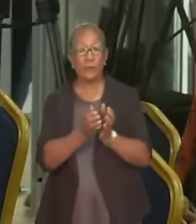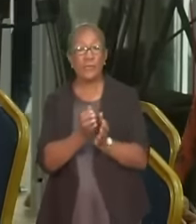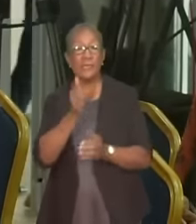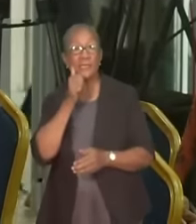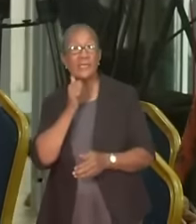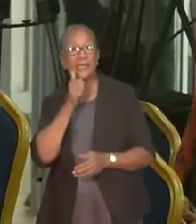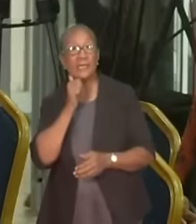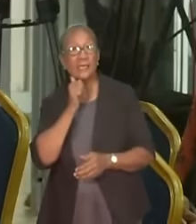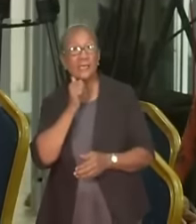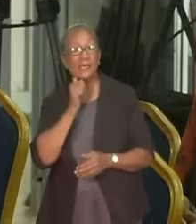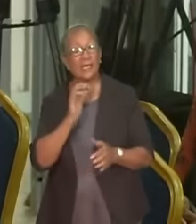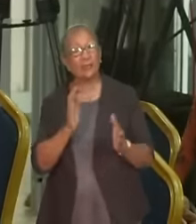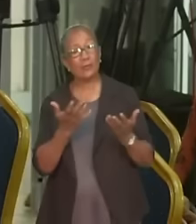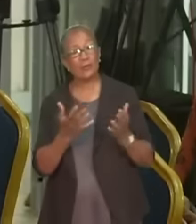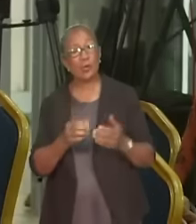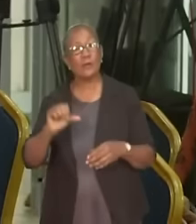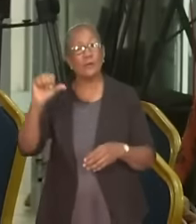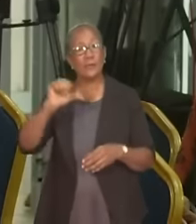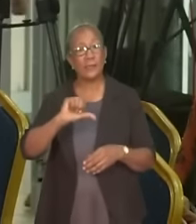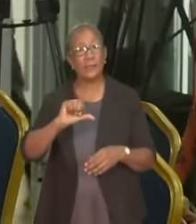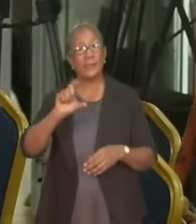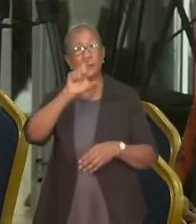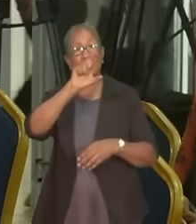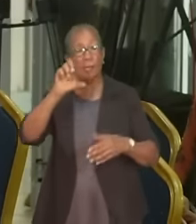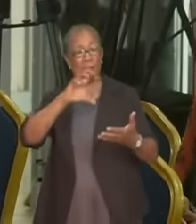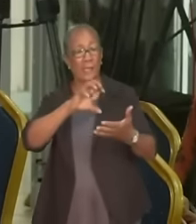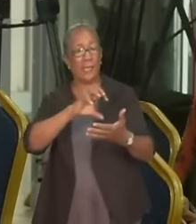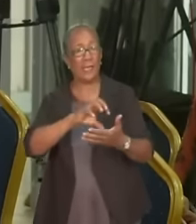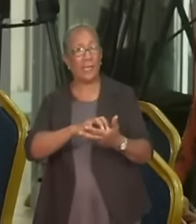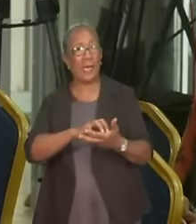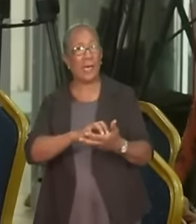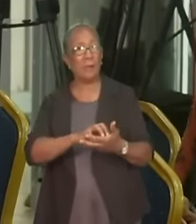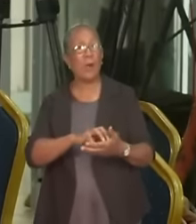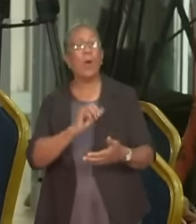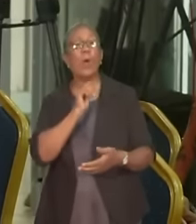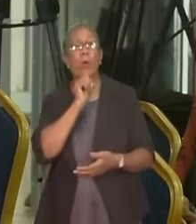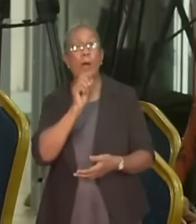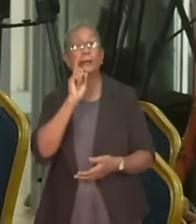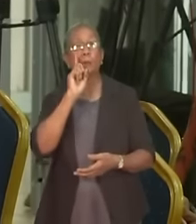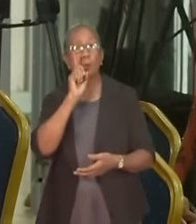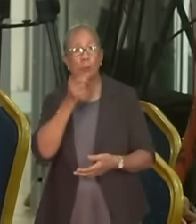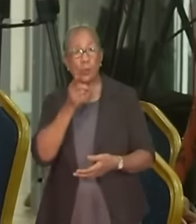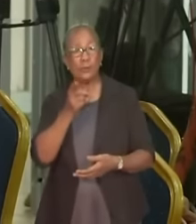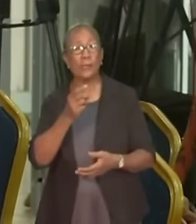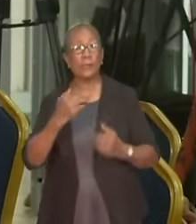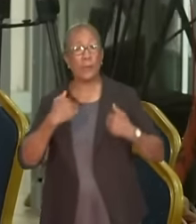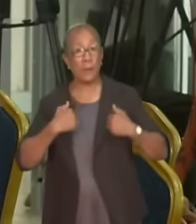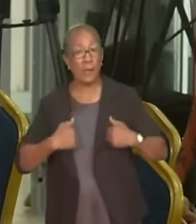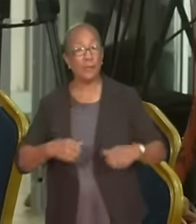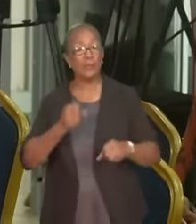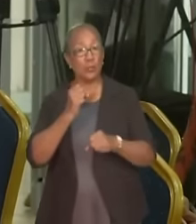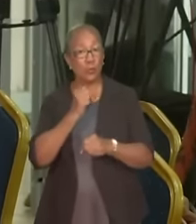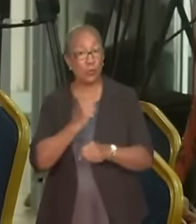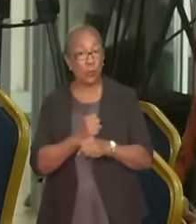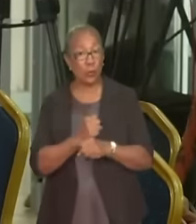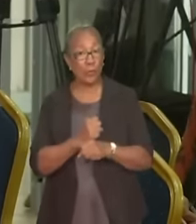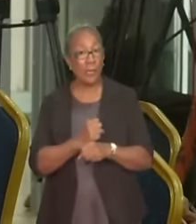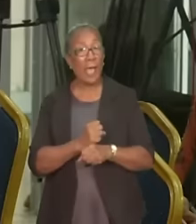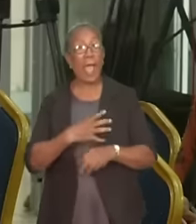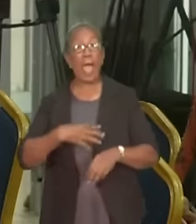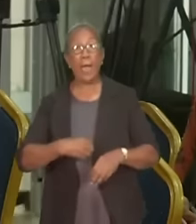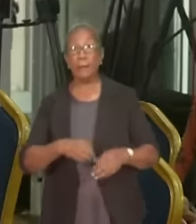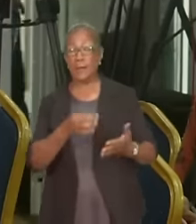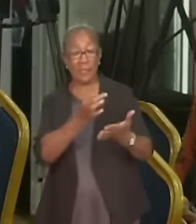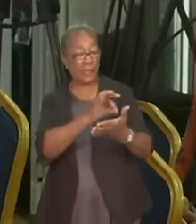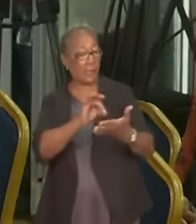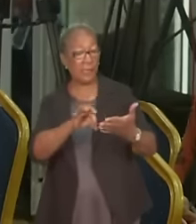wat verkeerd is gegaan bij de registratie. Wat kunnen mensen concreet doen om die wel zijn verschenen op het werk, presentie hebben